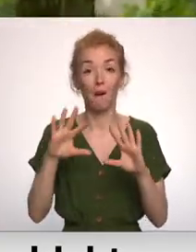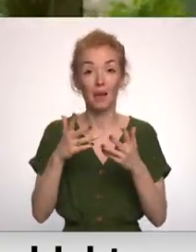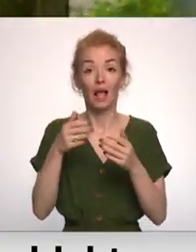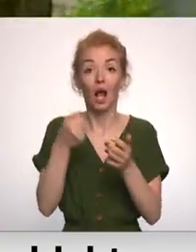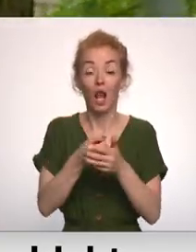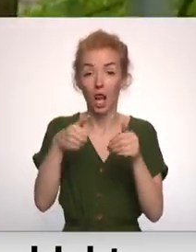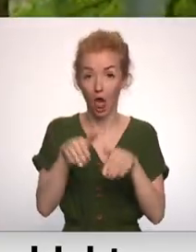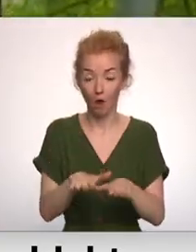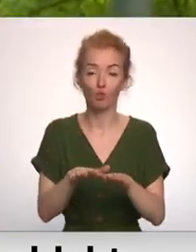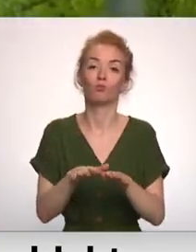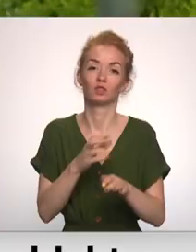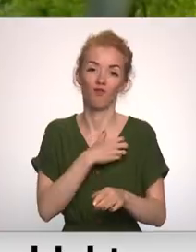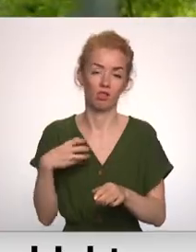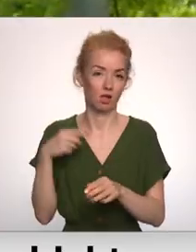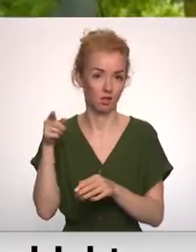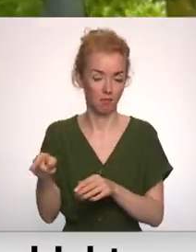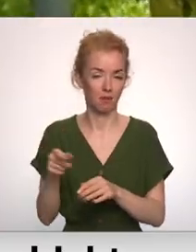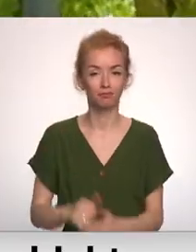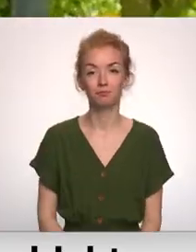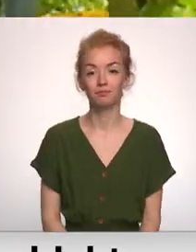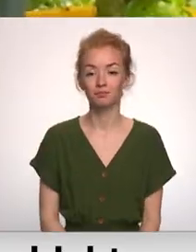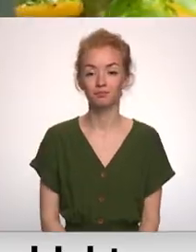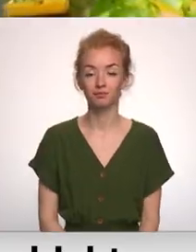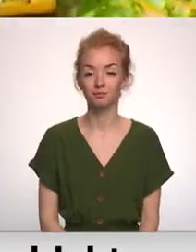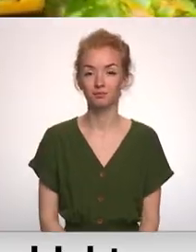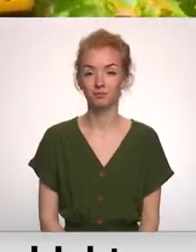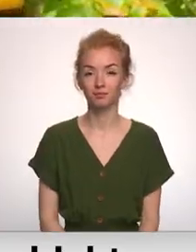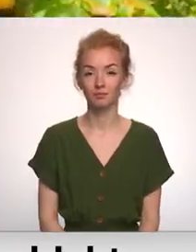par nojaukšanu būs jāpieņem valdībai. Dāvids Frēdenfelds, Igors Stāds, Latvijas Televīzija.